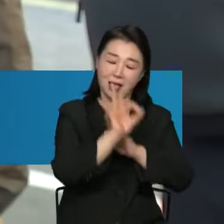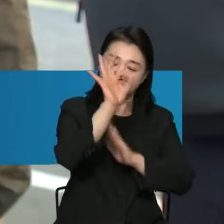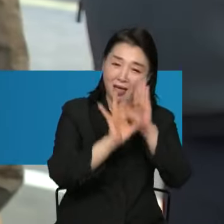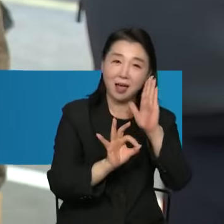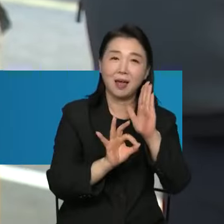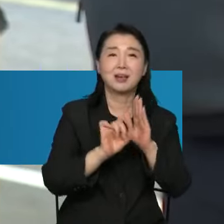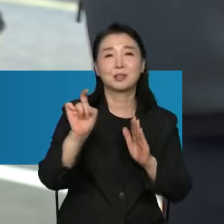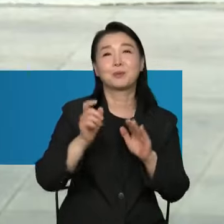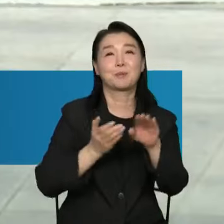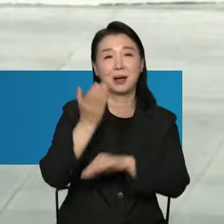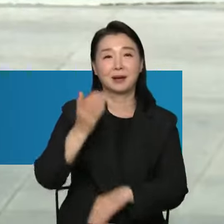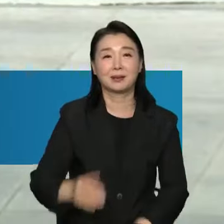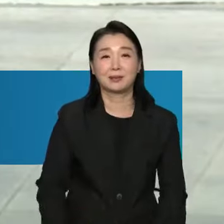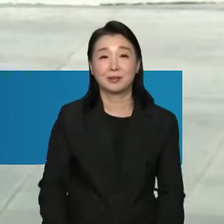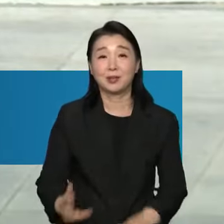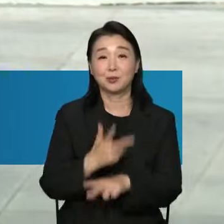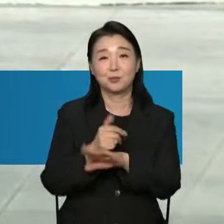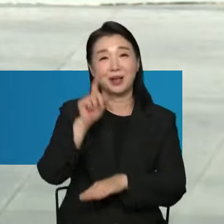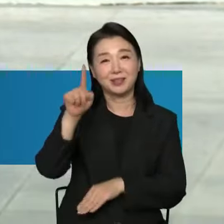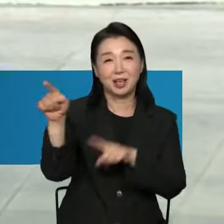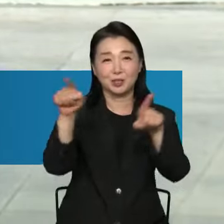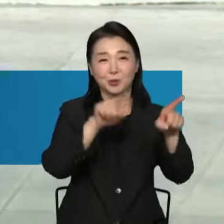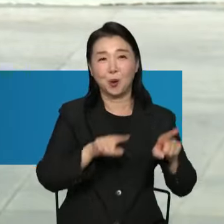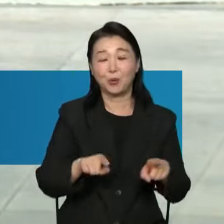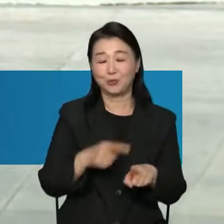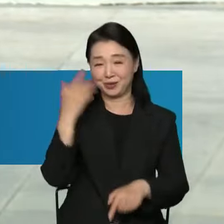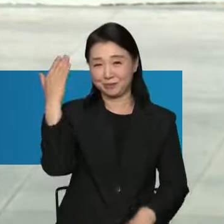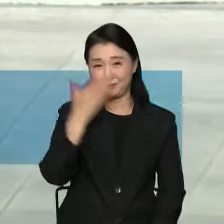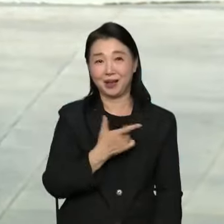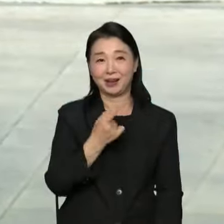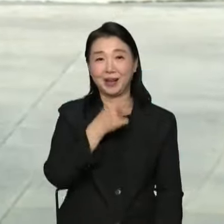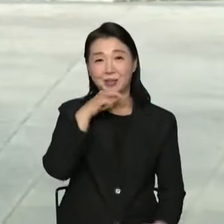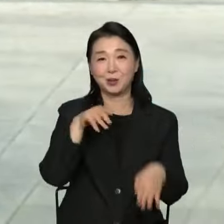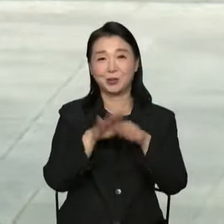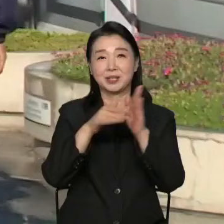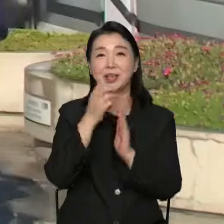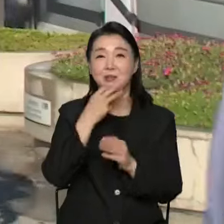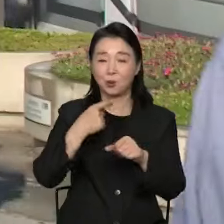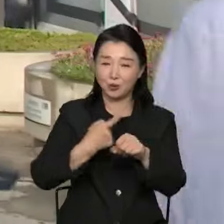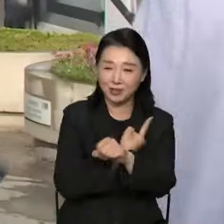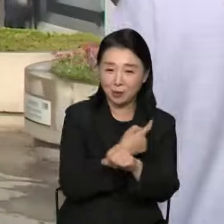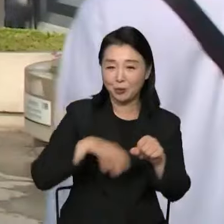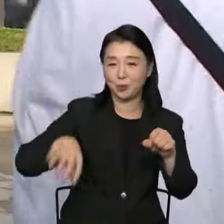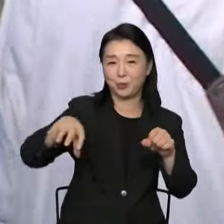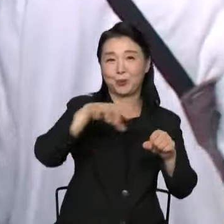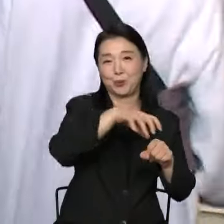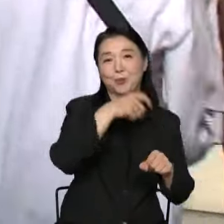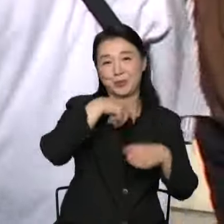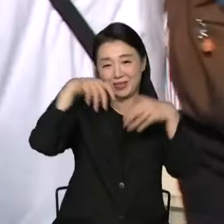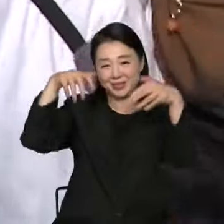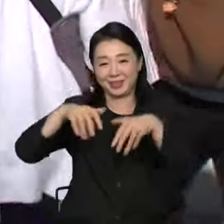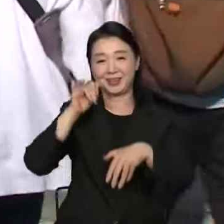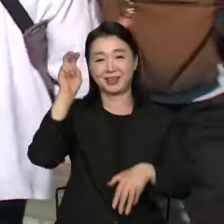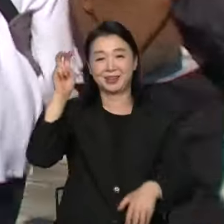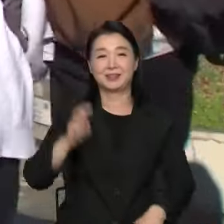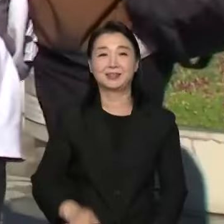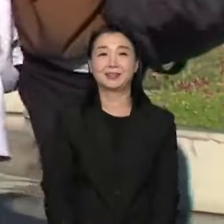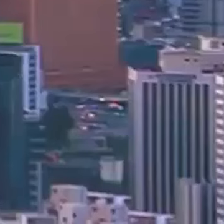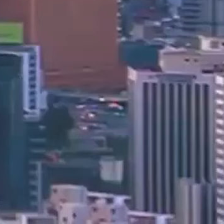이상 벌어지겠습니다. 주말인 내일은 전국이 대체로 맑겠고 일요일엔 서울을 제외한 전국 곳곳에 비가